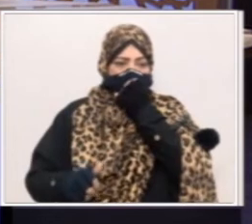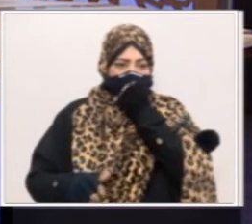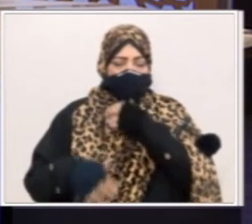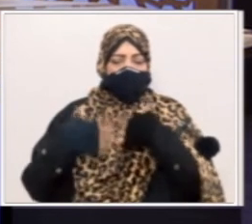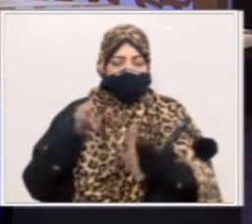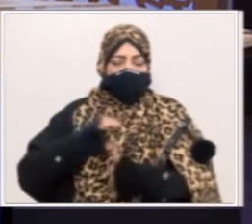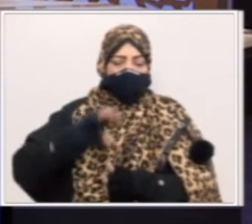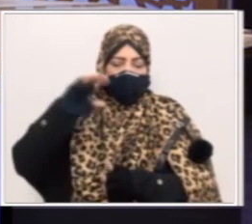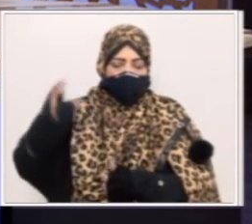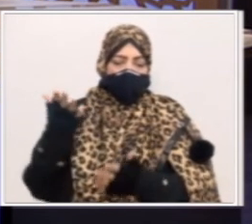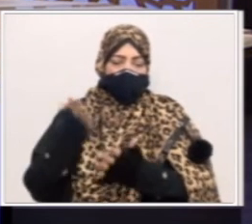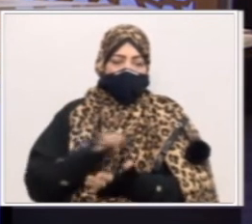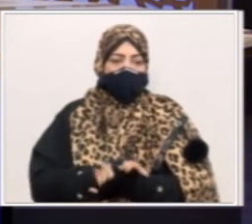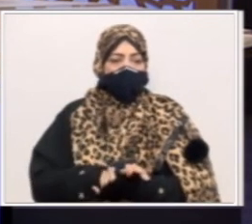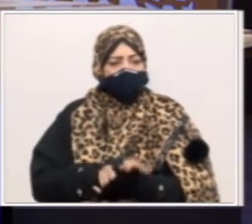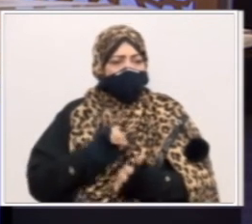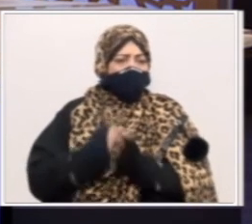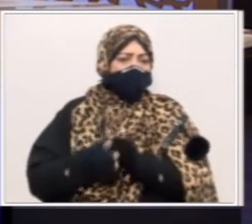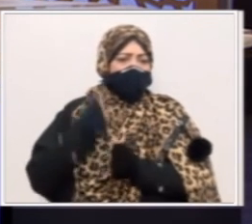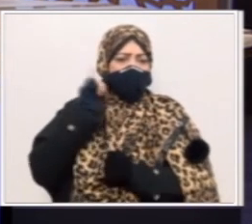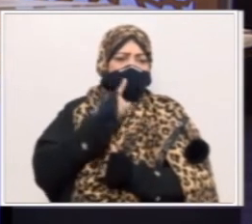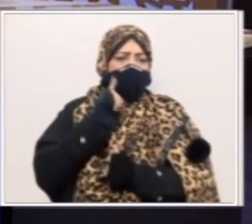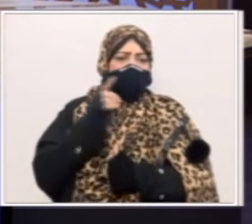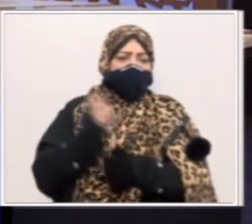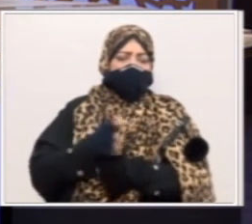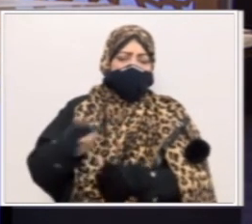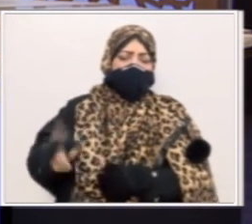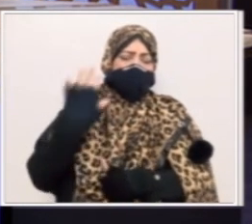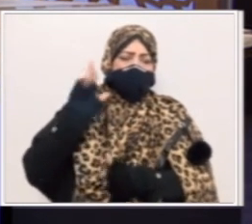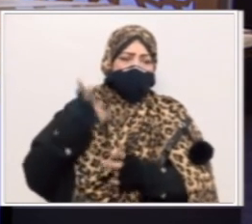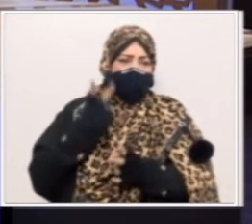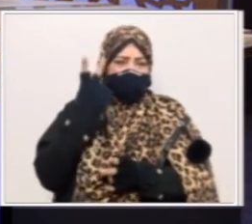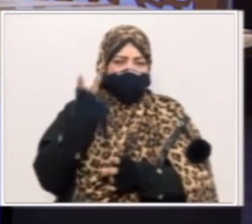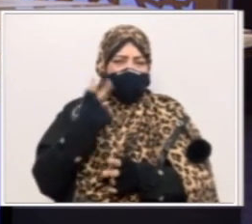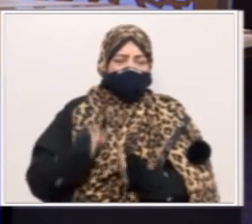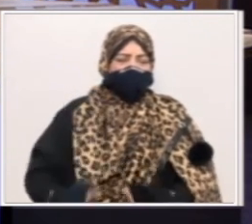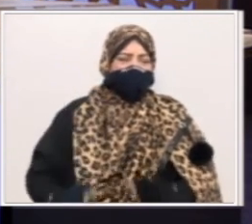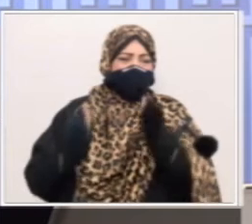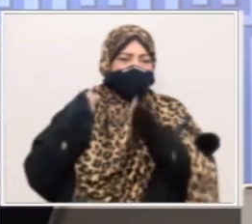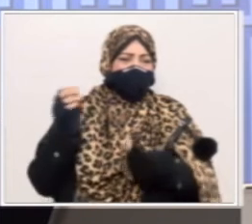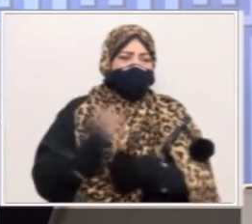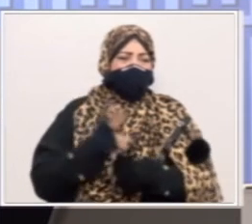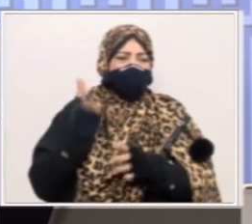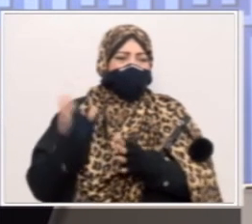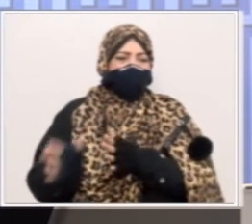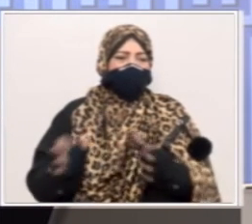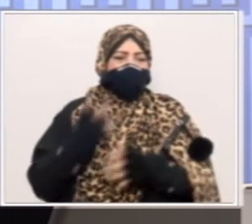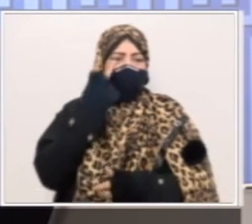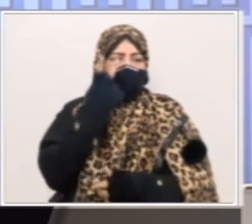عليها بس يعني. الله عز وجل حرم الله عز وجل على المرأة التي تطلب طلاق